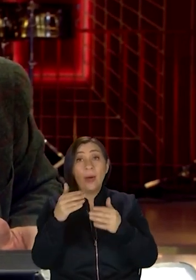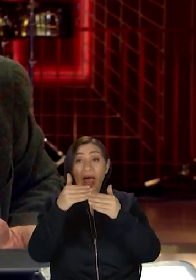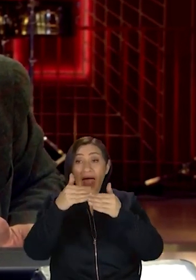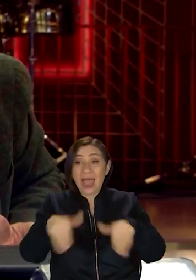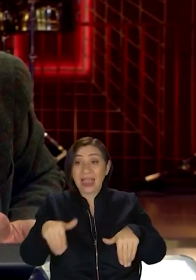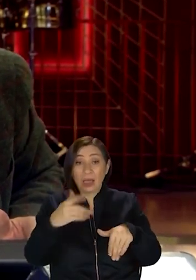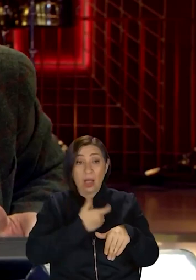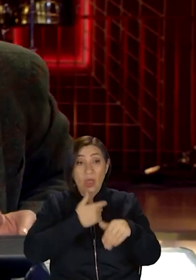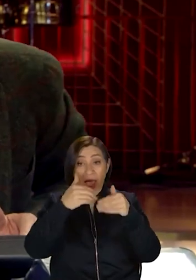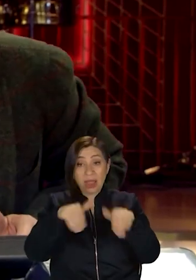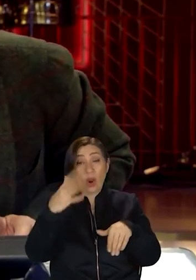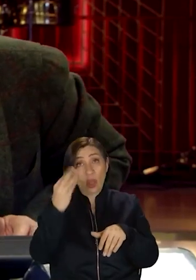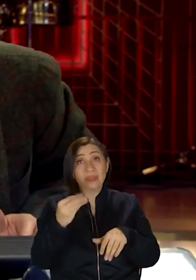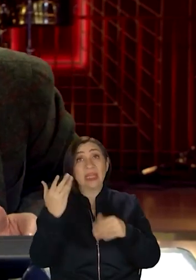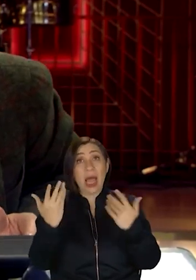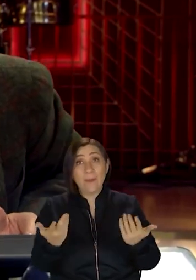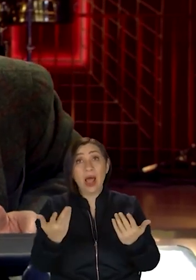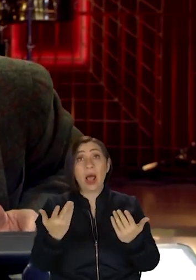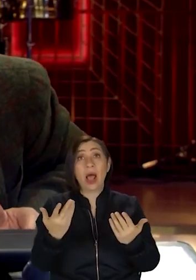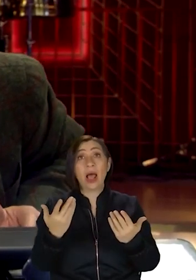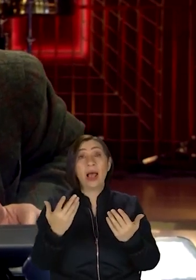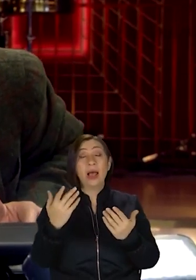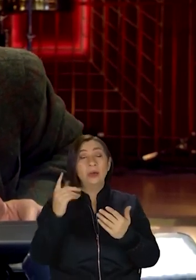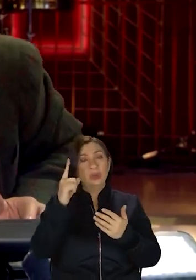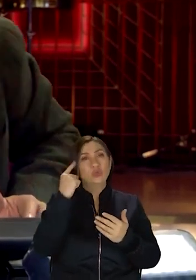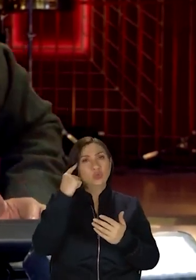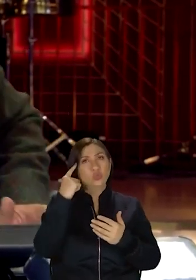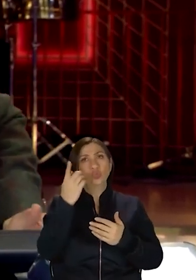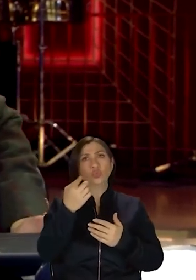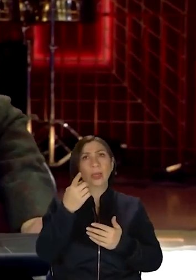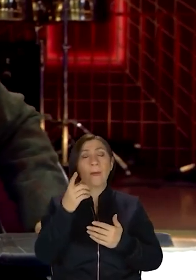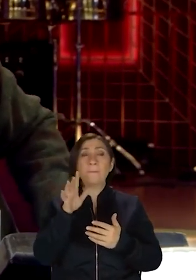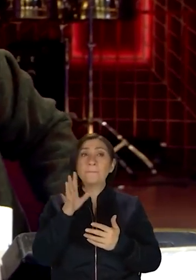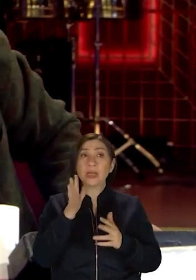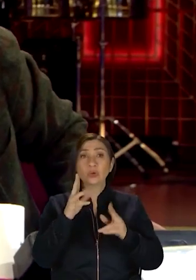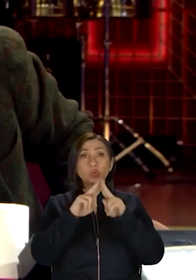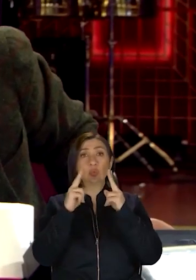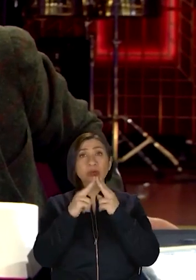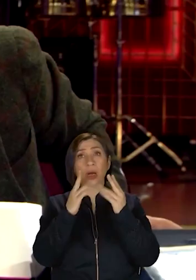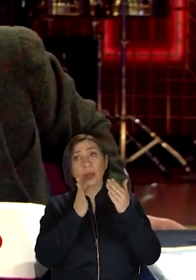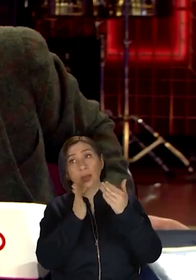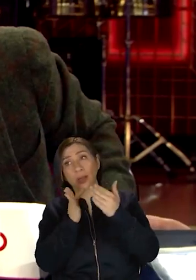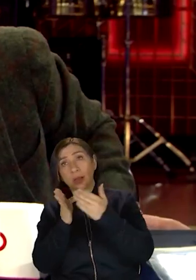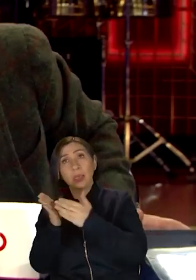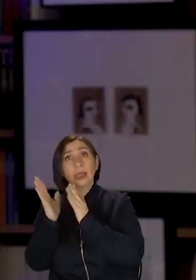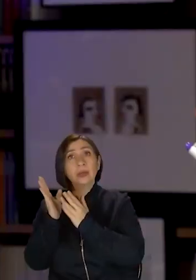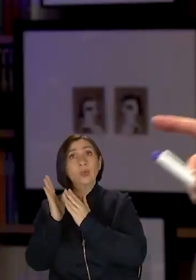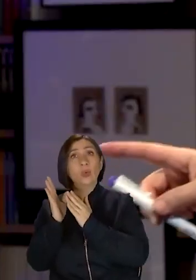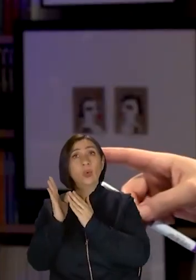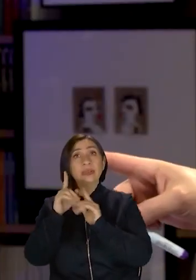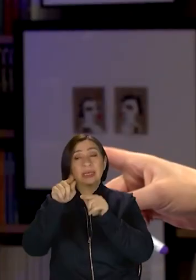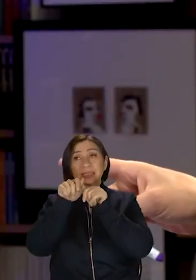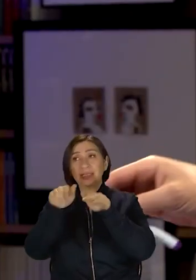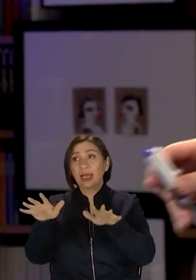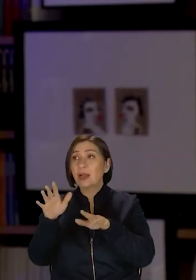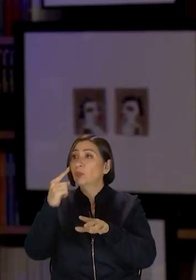olma, kanunen engel olabilirsin ama felsefik bir yaklaşımı var. Belki de dünya buraya doğru dönecek. Evet. Tam sen onun bahsedeyim.